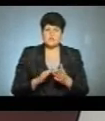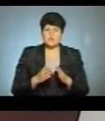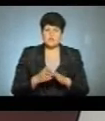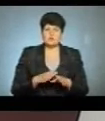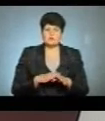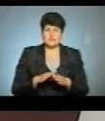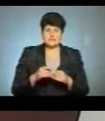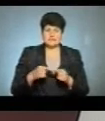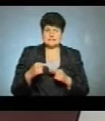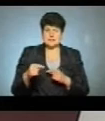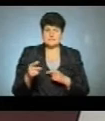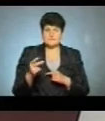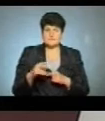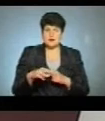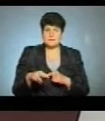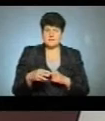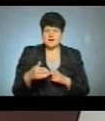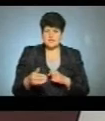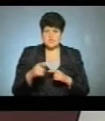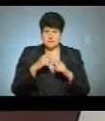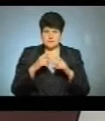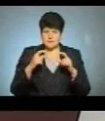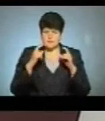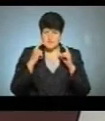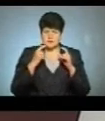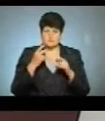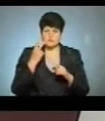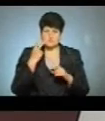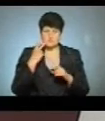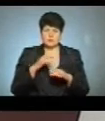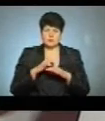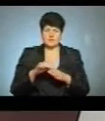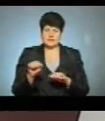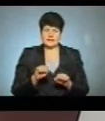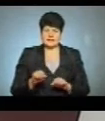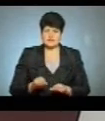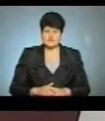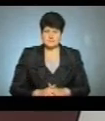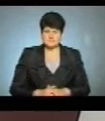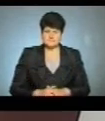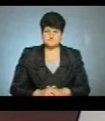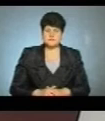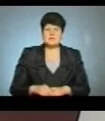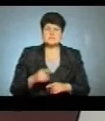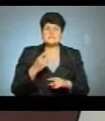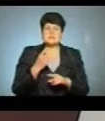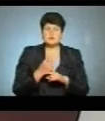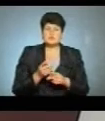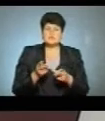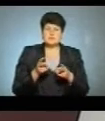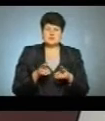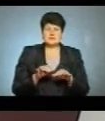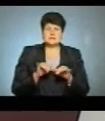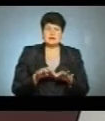дотримання дистанції 1,5 метра між людьми, маскового режиму і регулярного проведення дезінфекції. Забороненою залишиться